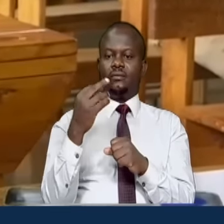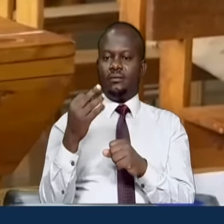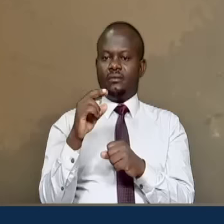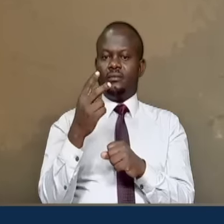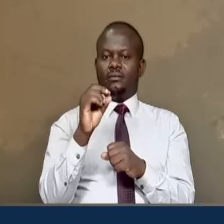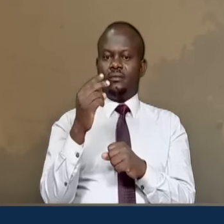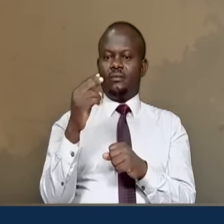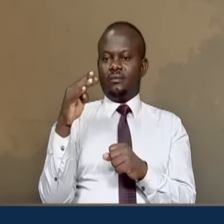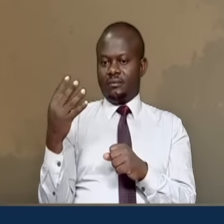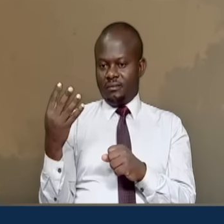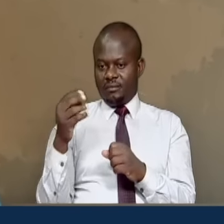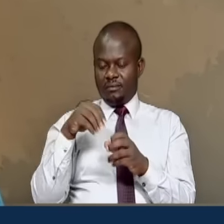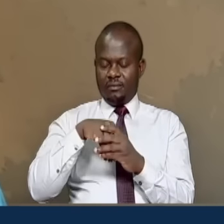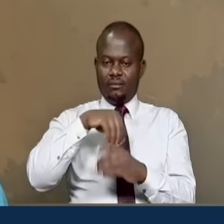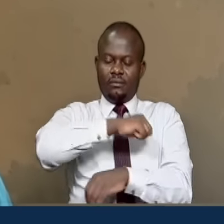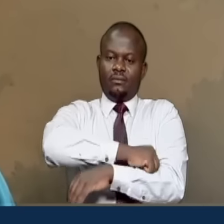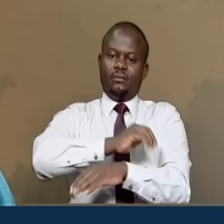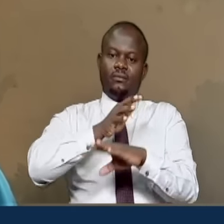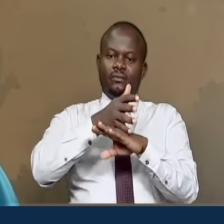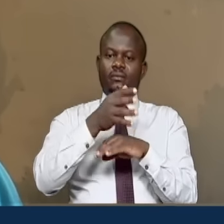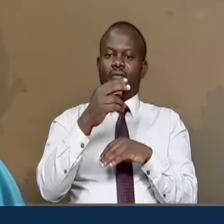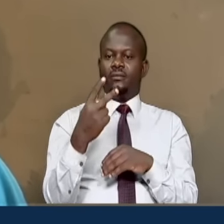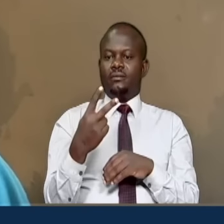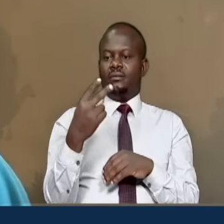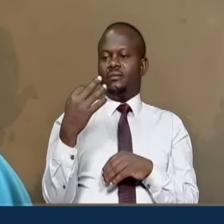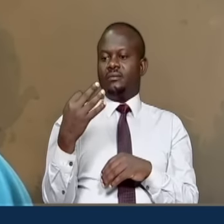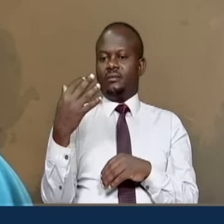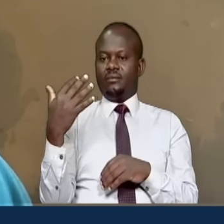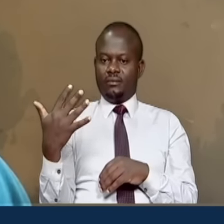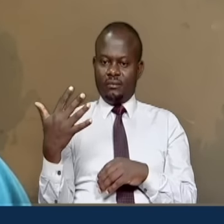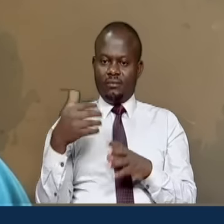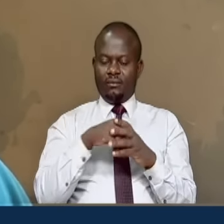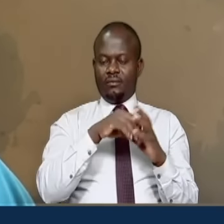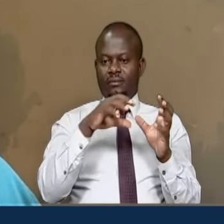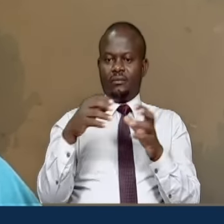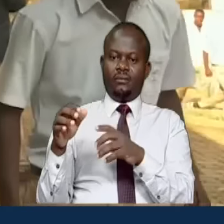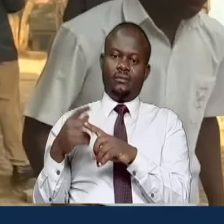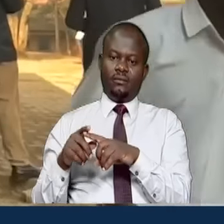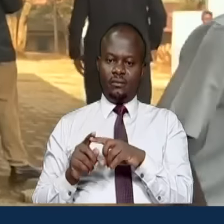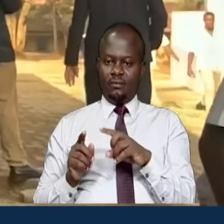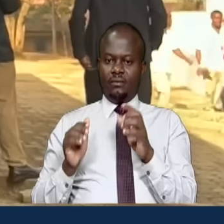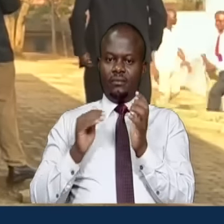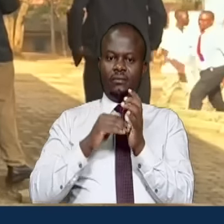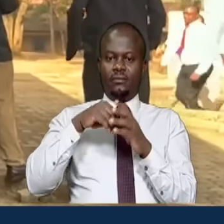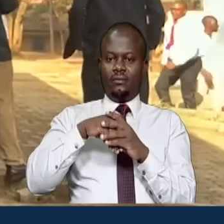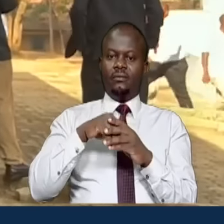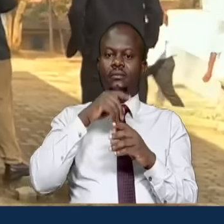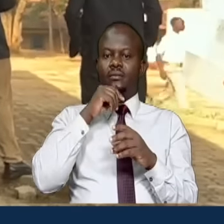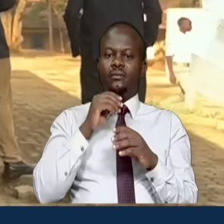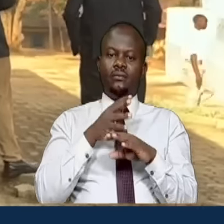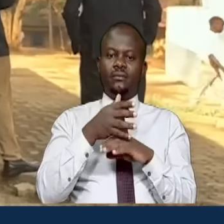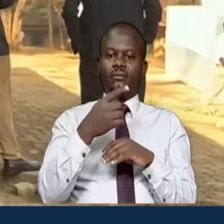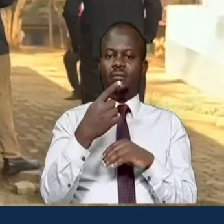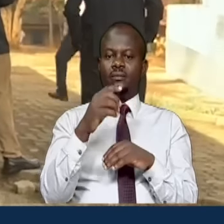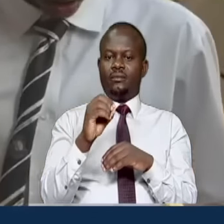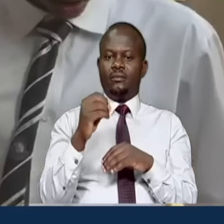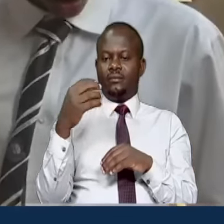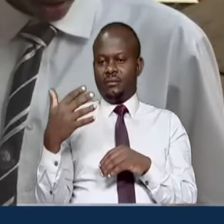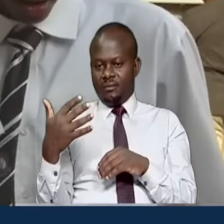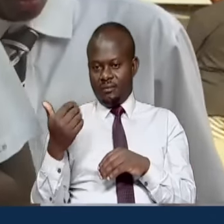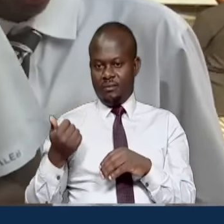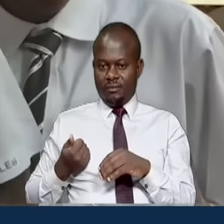2023-2024 byitabiriwe n'abanyeshuri basaga 235,000 mu byiciro bitandukanye. harimo abahungu basaga 1,500